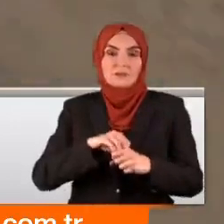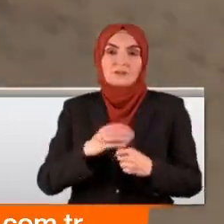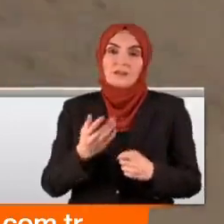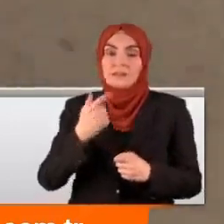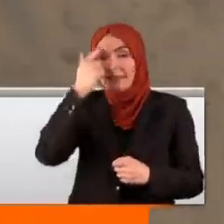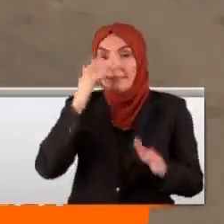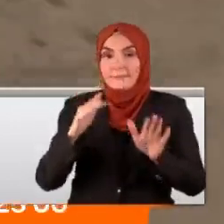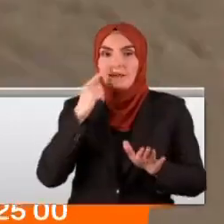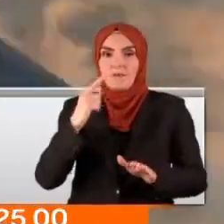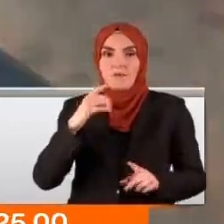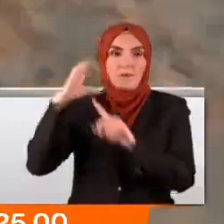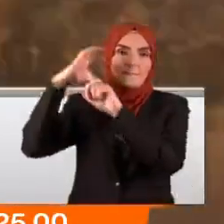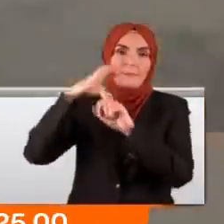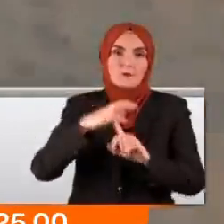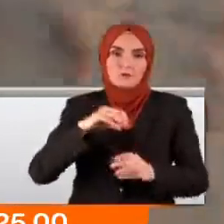bulunuyor.